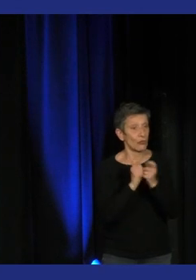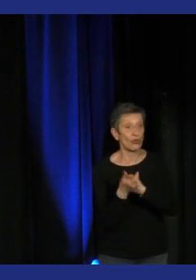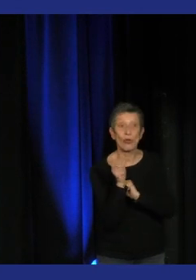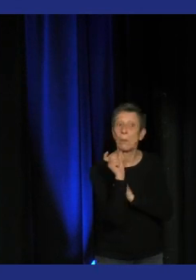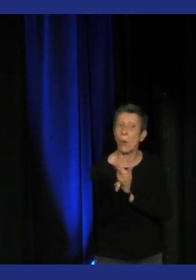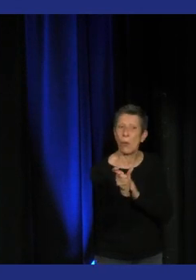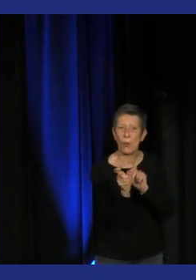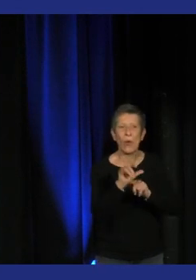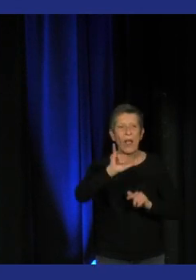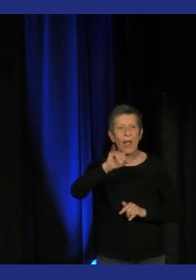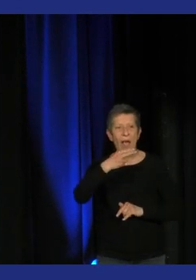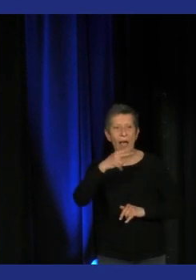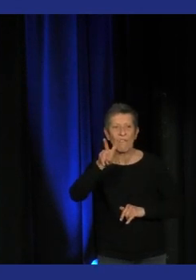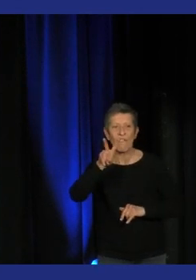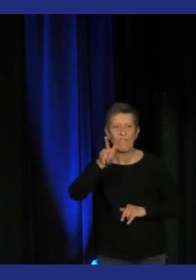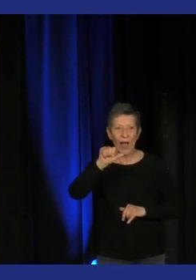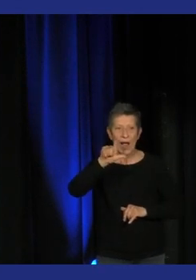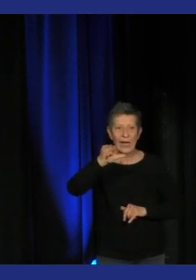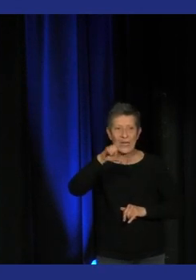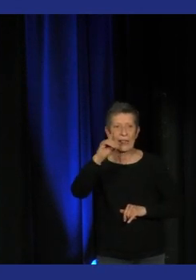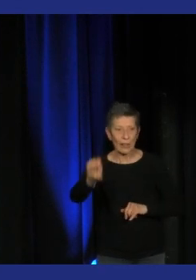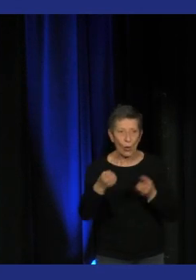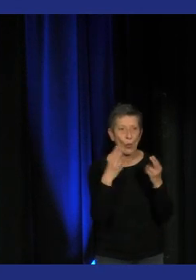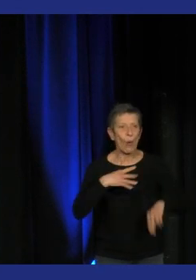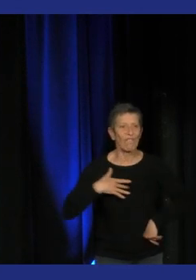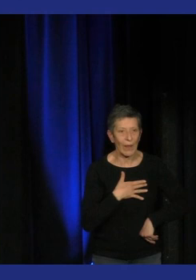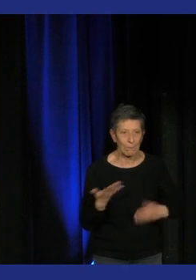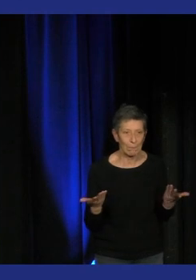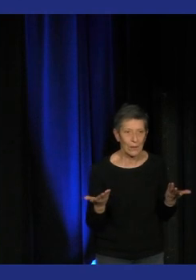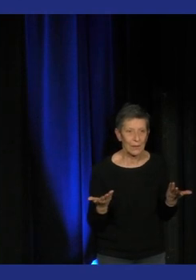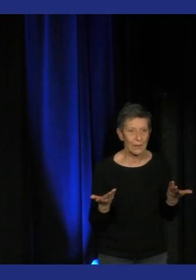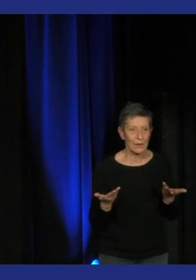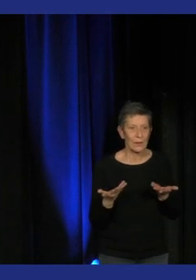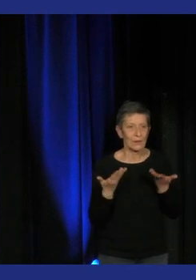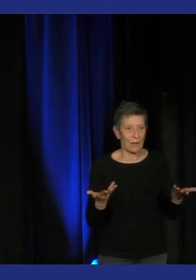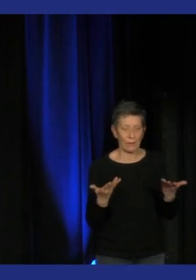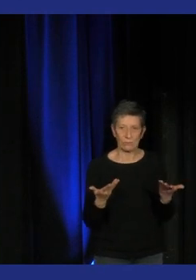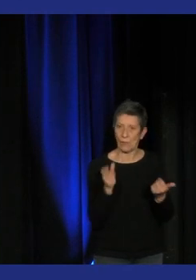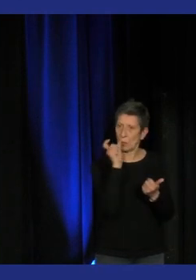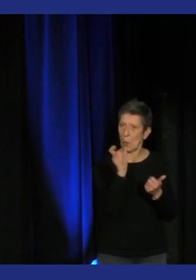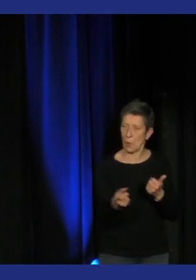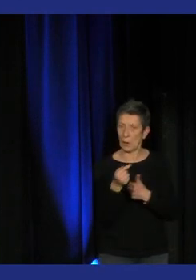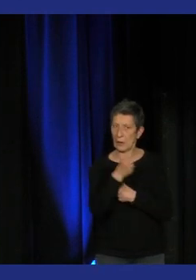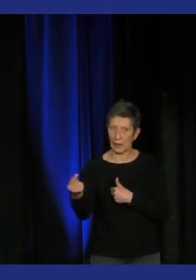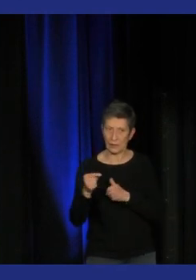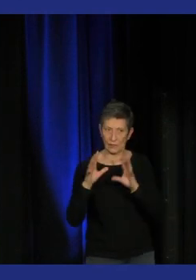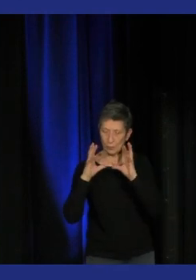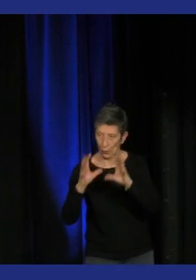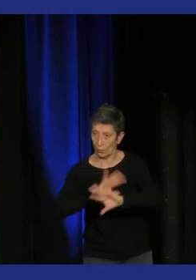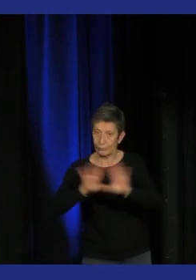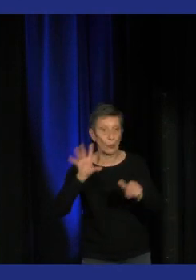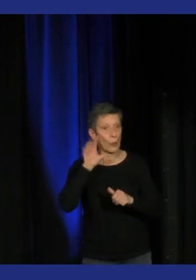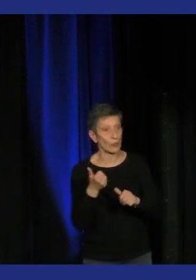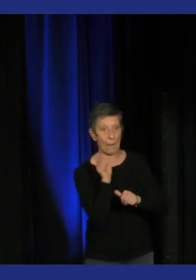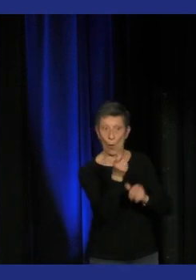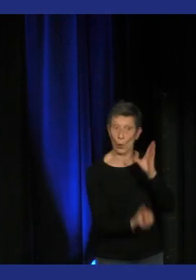ou infirme, qui étaient des termes donc dévalorisant. Donc on fabrique, c'est un néologisme, on fabrique un